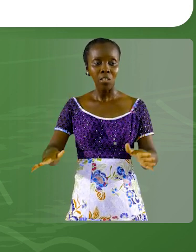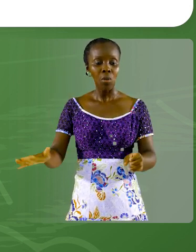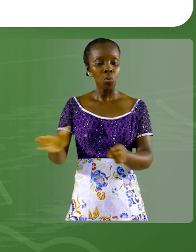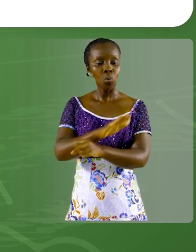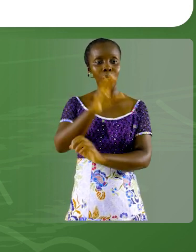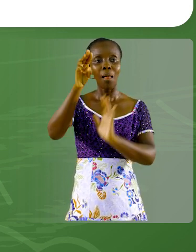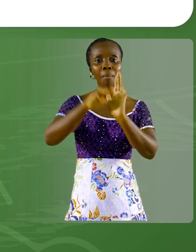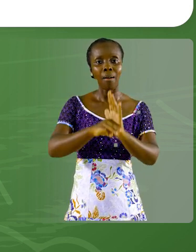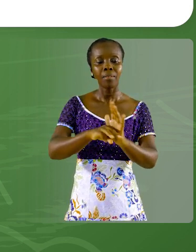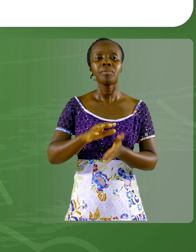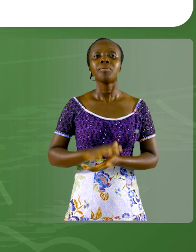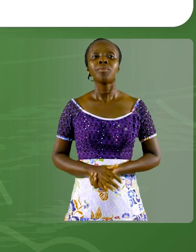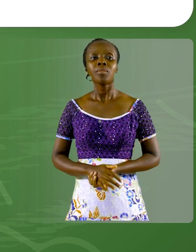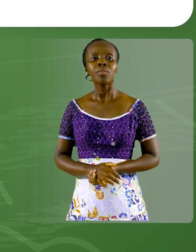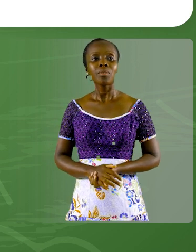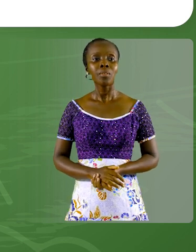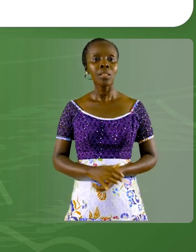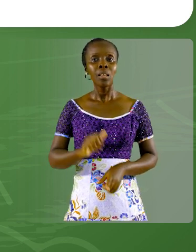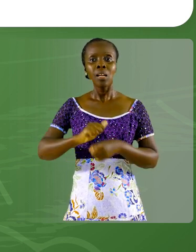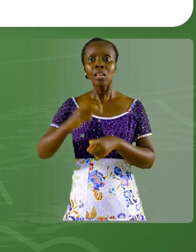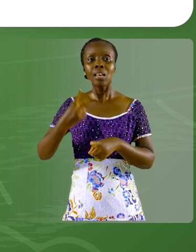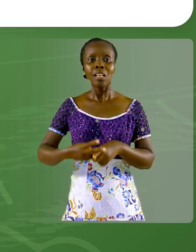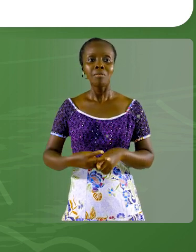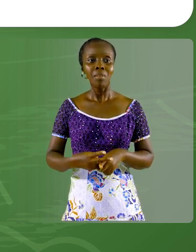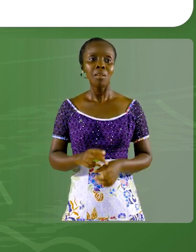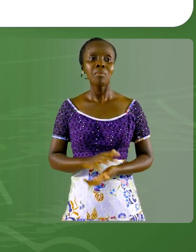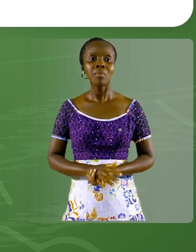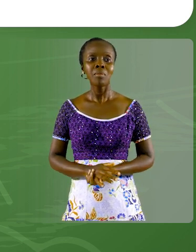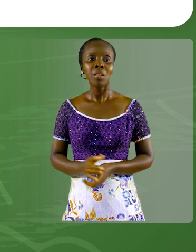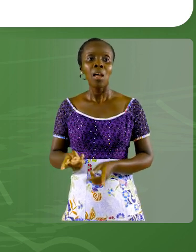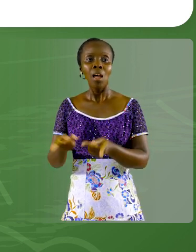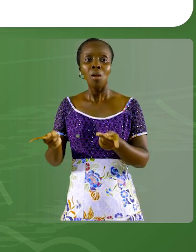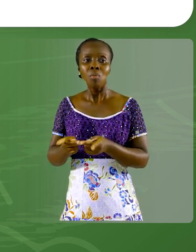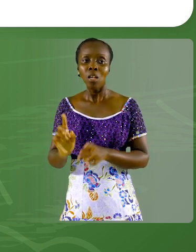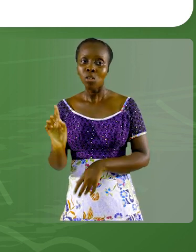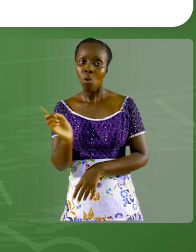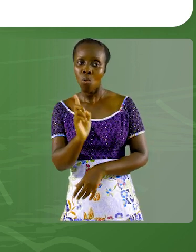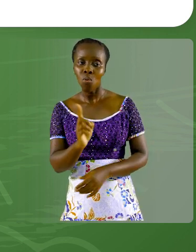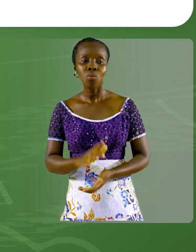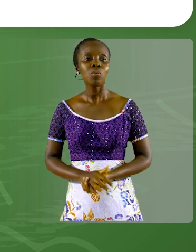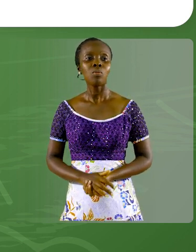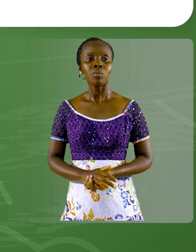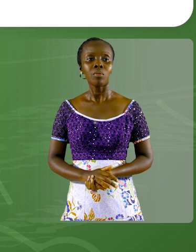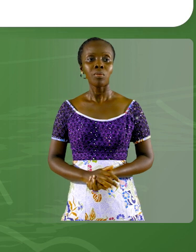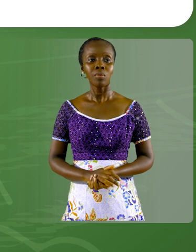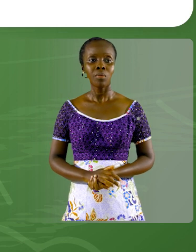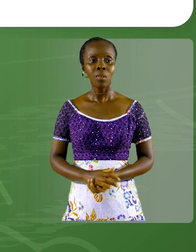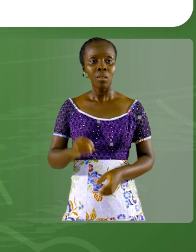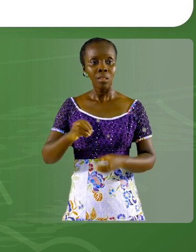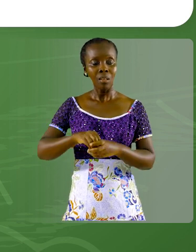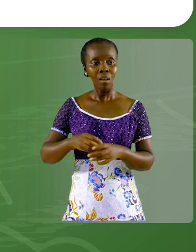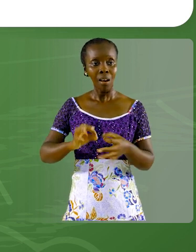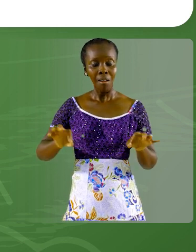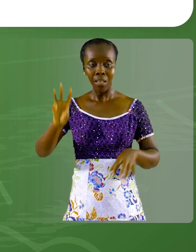totalement. Où se situe l'adverbe par rapport au participe achevé? Ici, dans la phrase